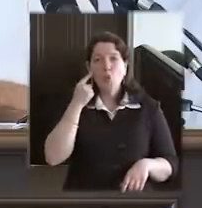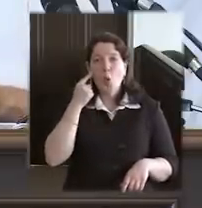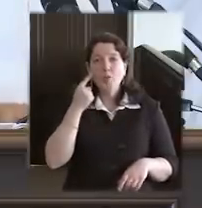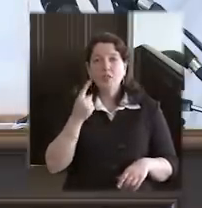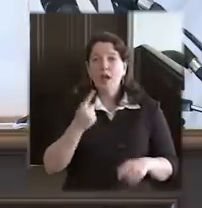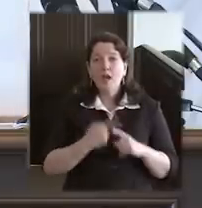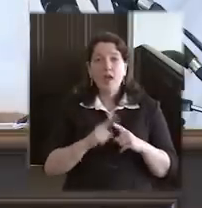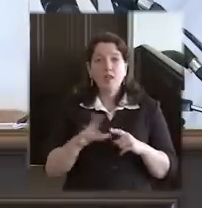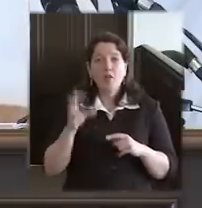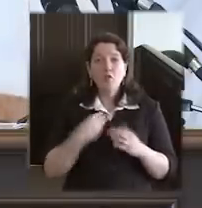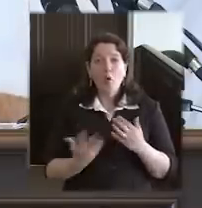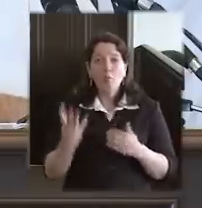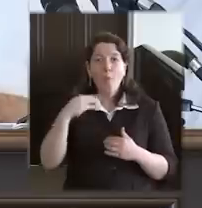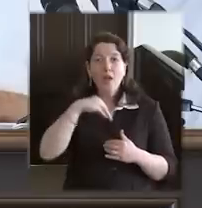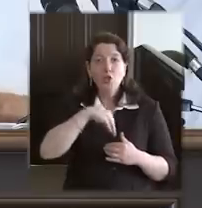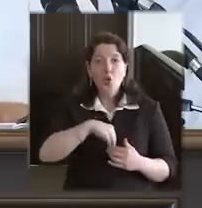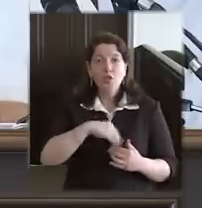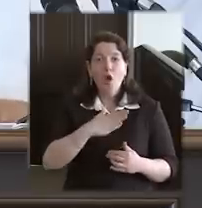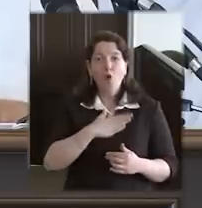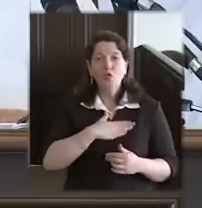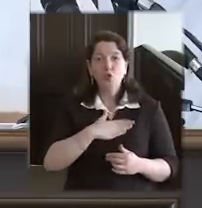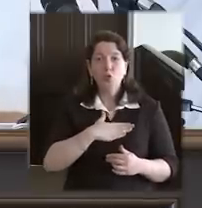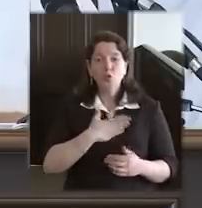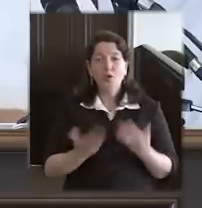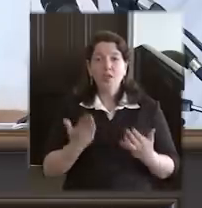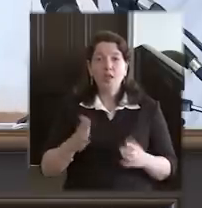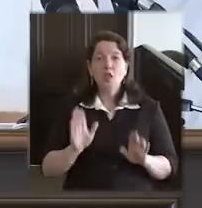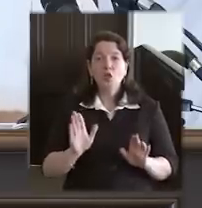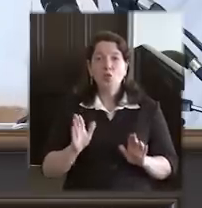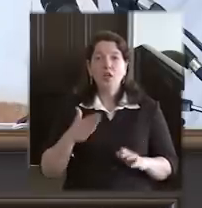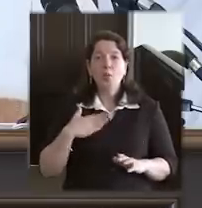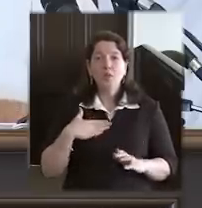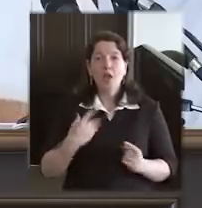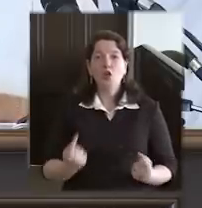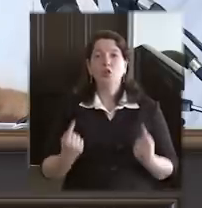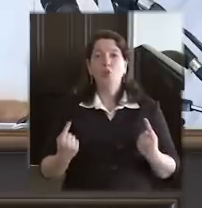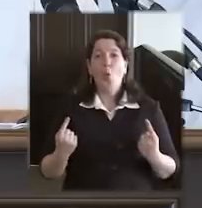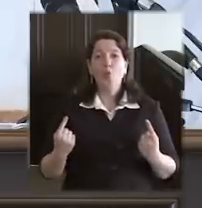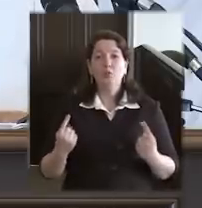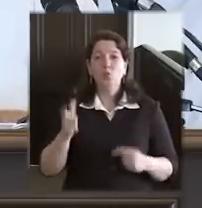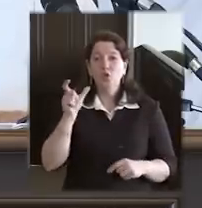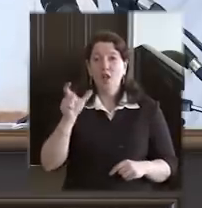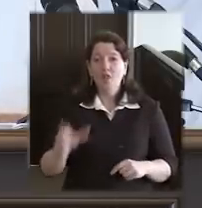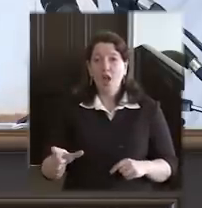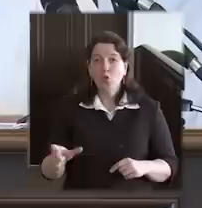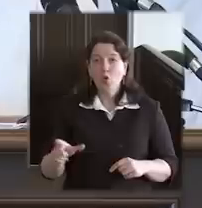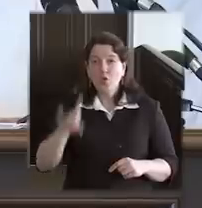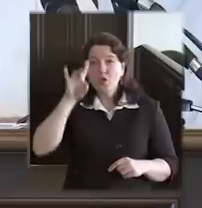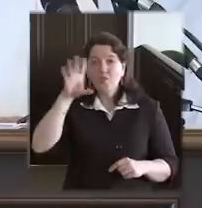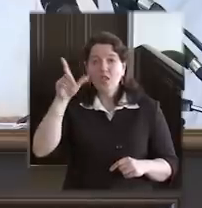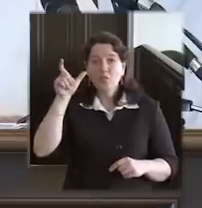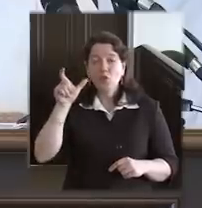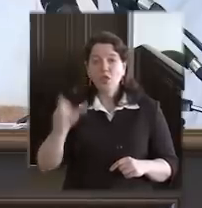душу, ибо если только вы мне, великому композитору, или ученому, или писателю, или